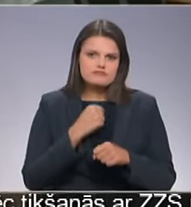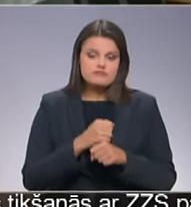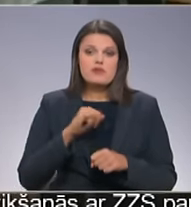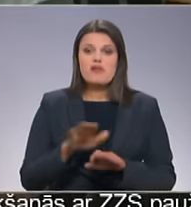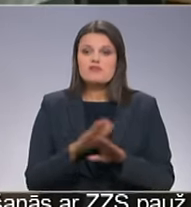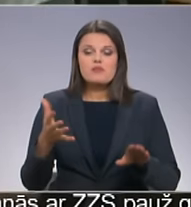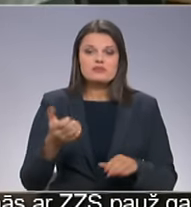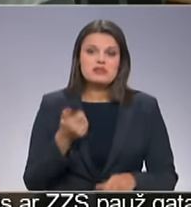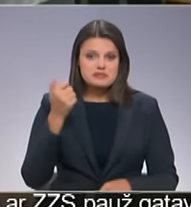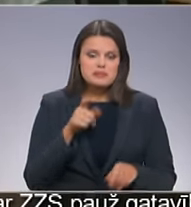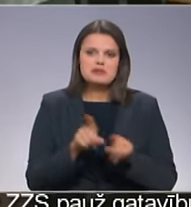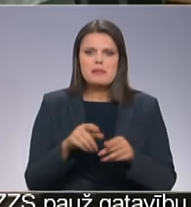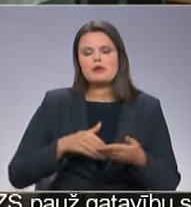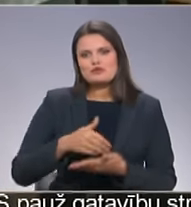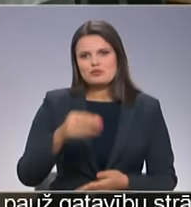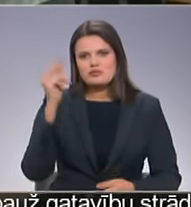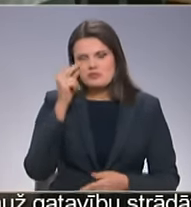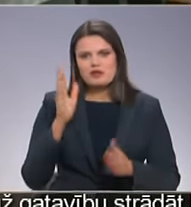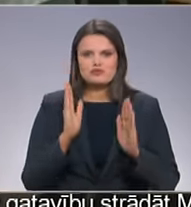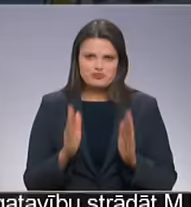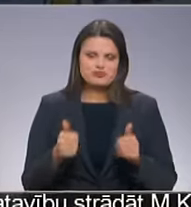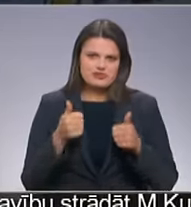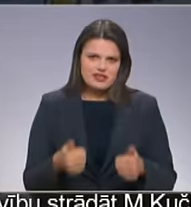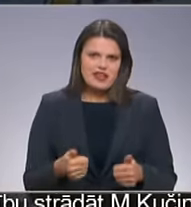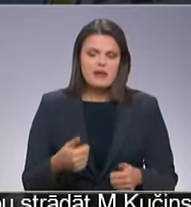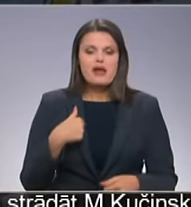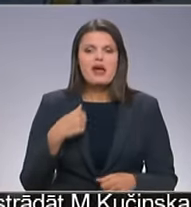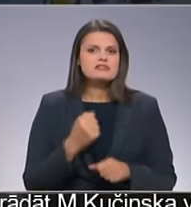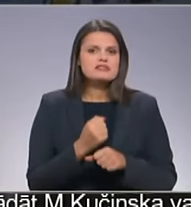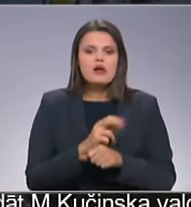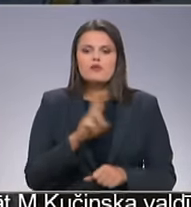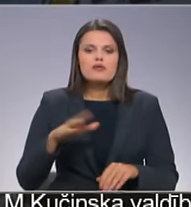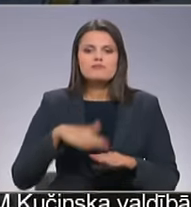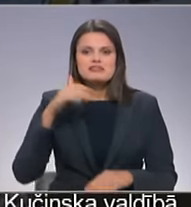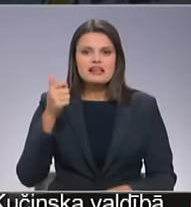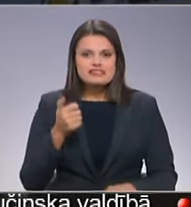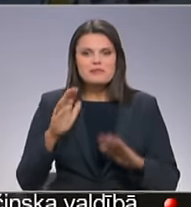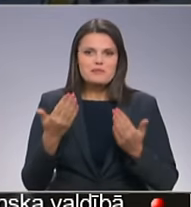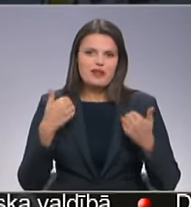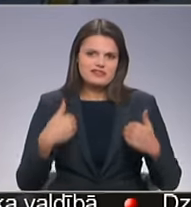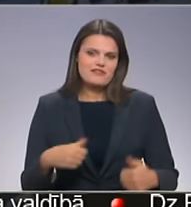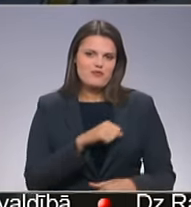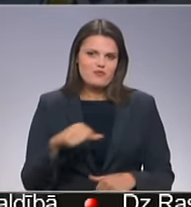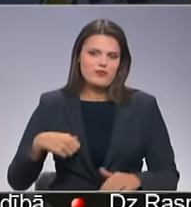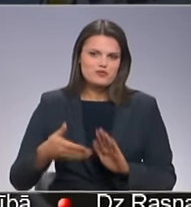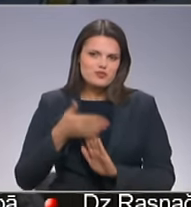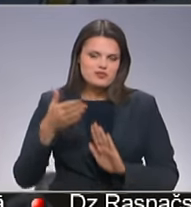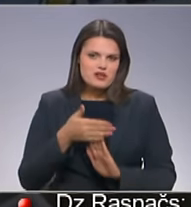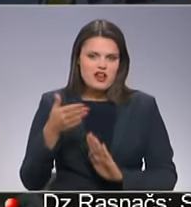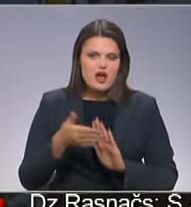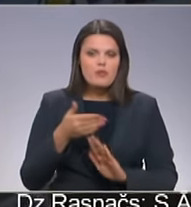saņemta, viņu motivāciju mācīties tas nemazinās. Es to daru nevis priekš stipendijas, bet priekš sevis pašas, jo